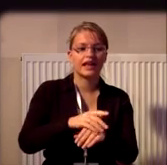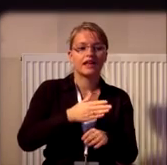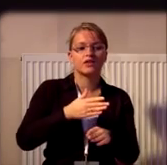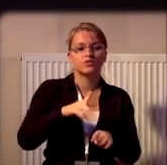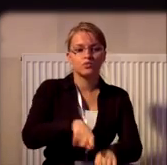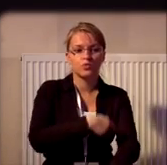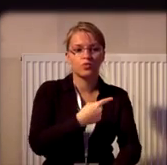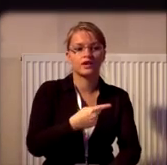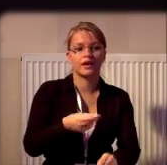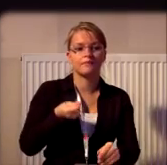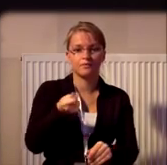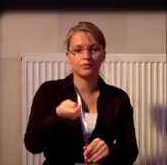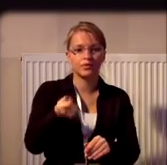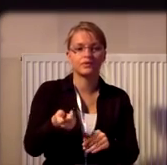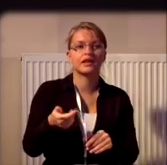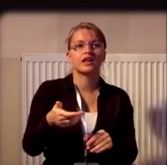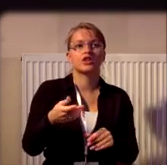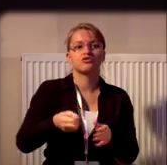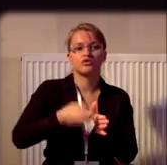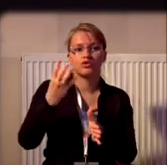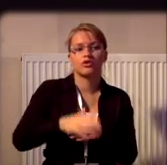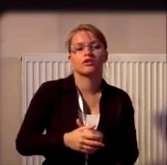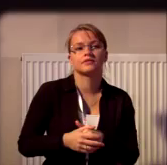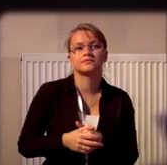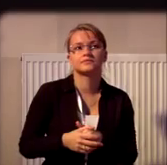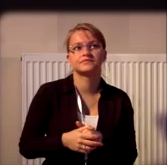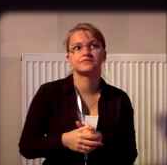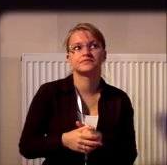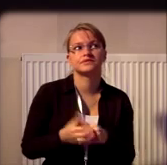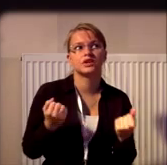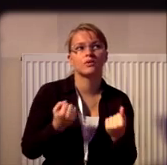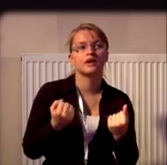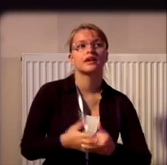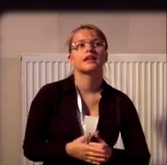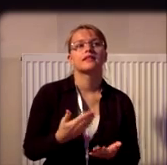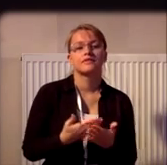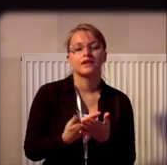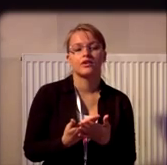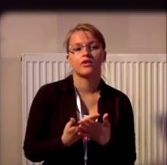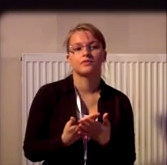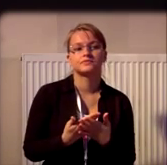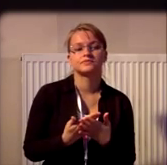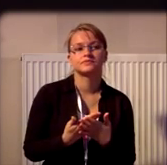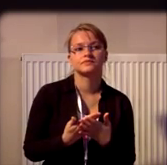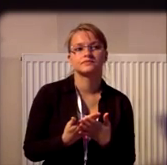dalsze inwestowanie w tak drogie przedsięwzięcie. Stąd